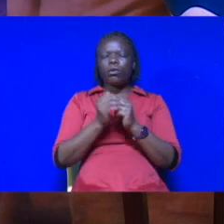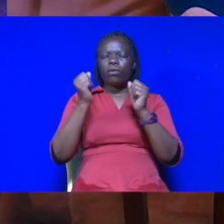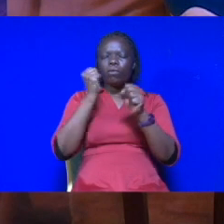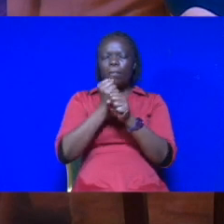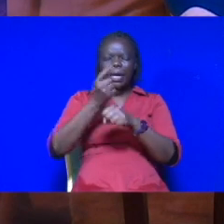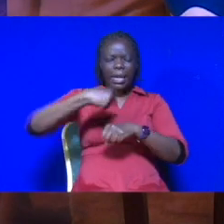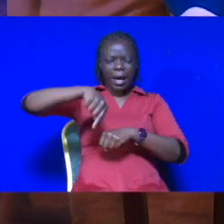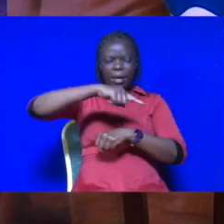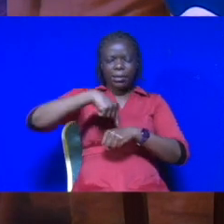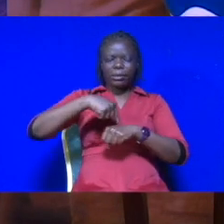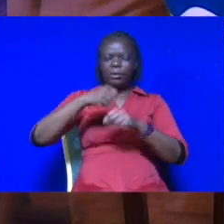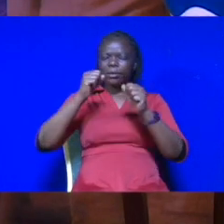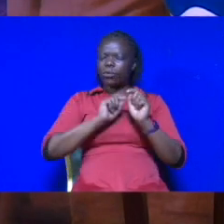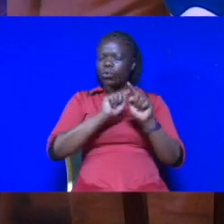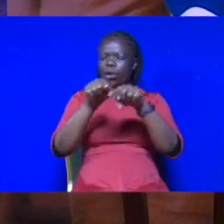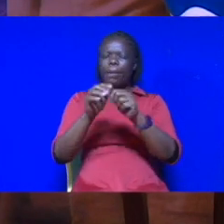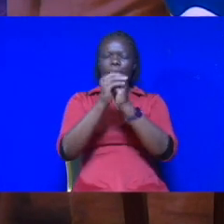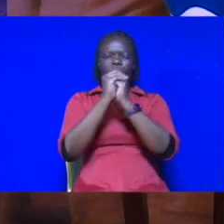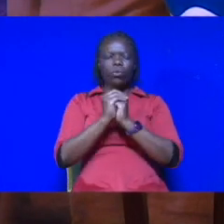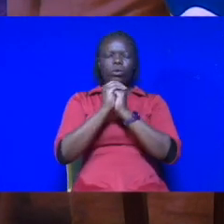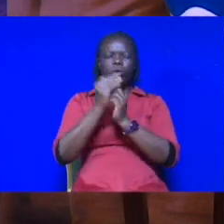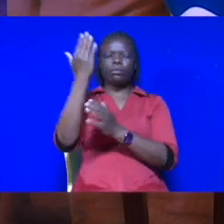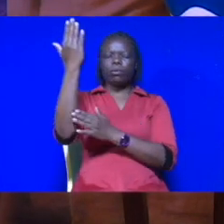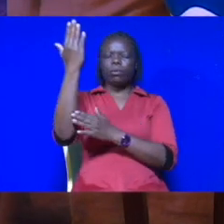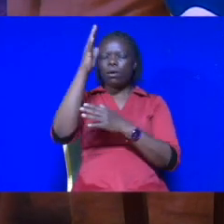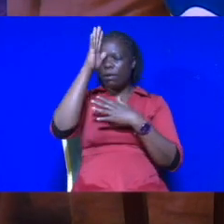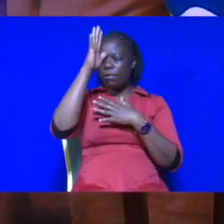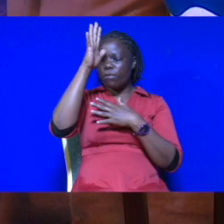wewe mwenyewe kuja kukuabudu. Mungu,